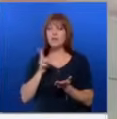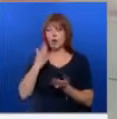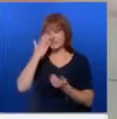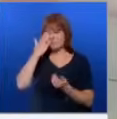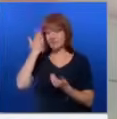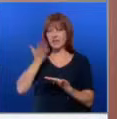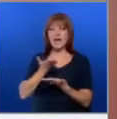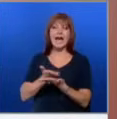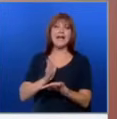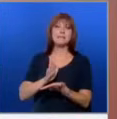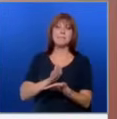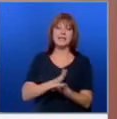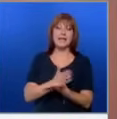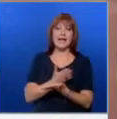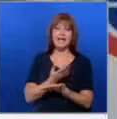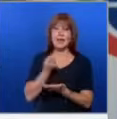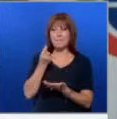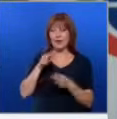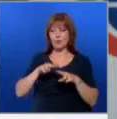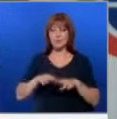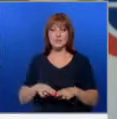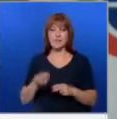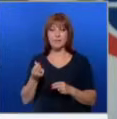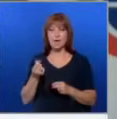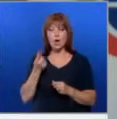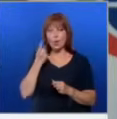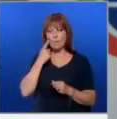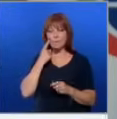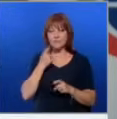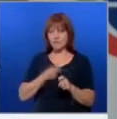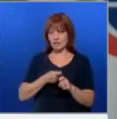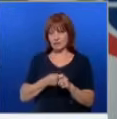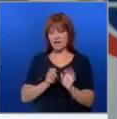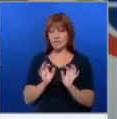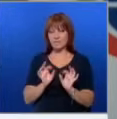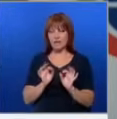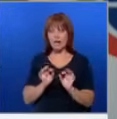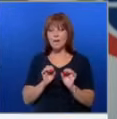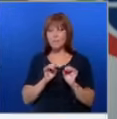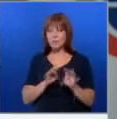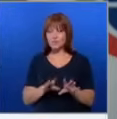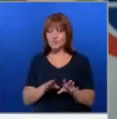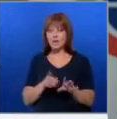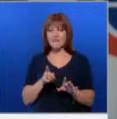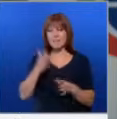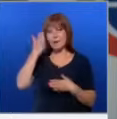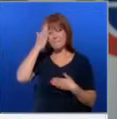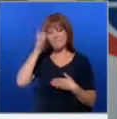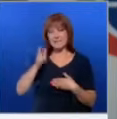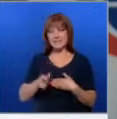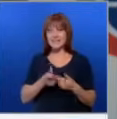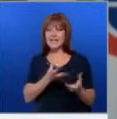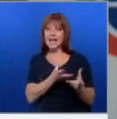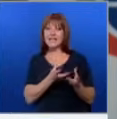по-справедливо разпределение на малкото останали пари. Опитвам се да го направим така, че при позволяване на възможността на пациента той да